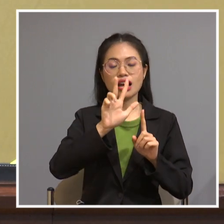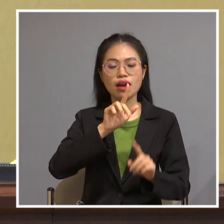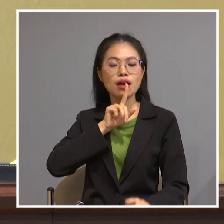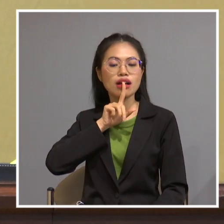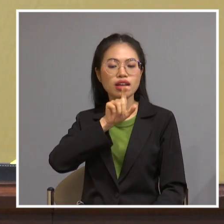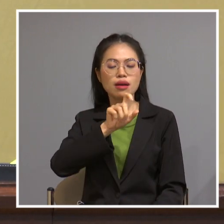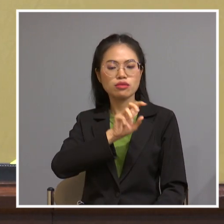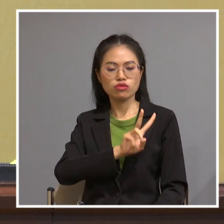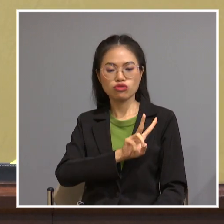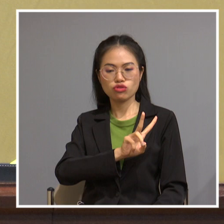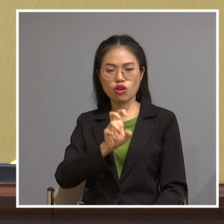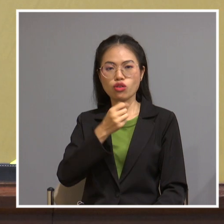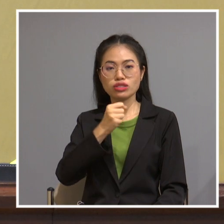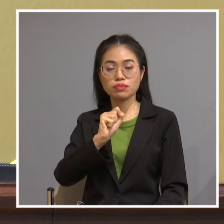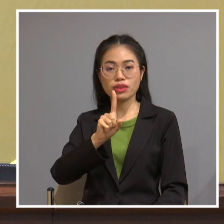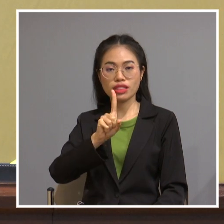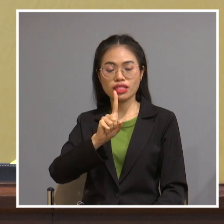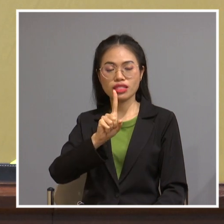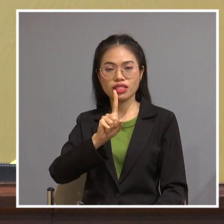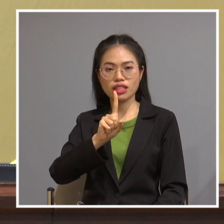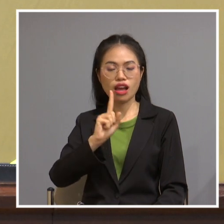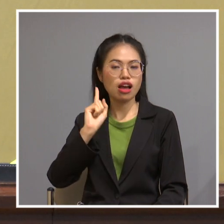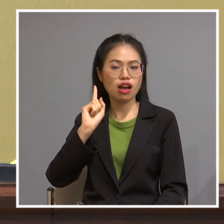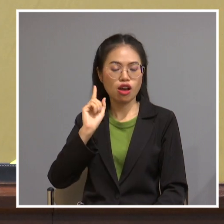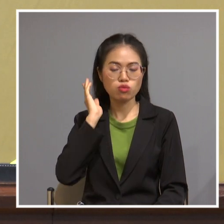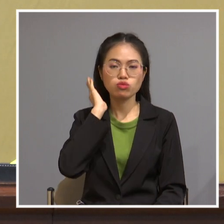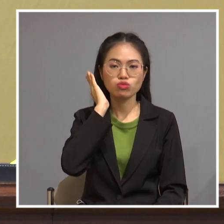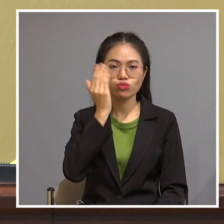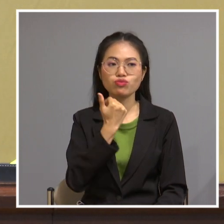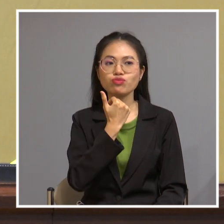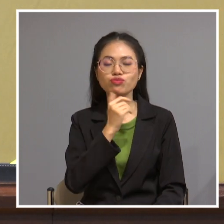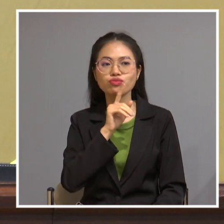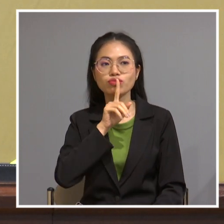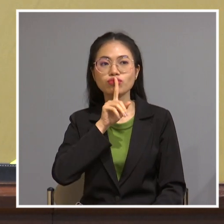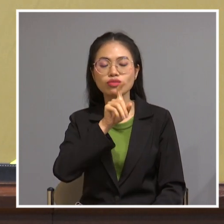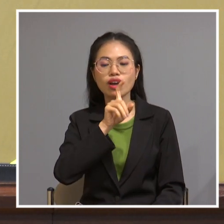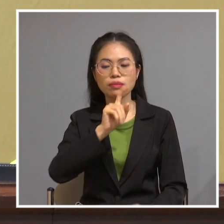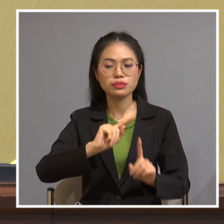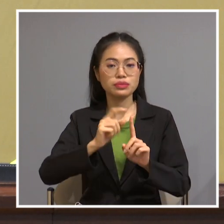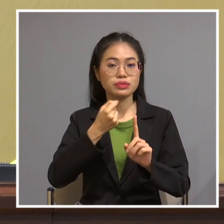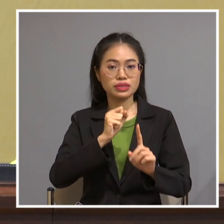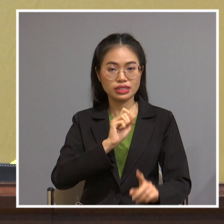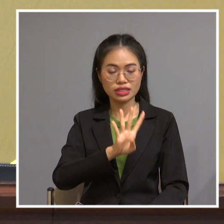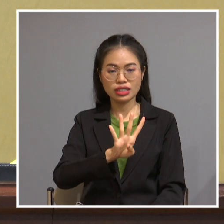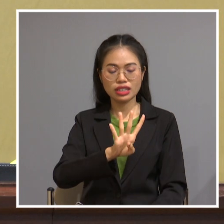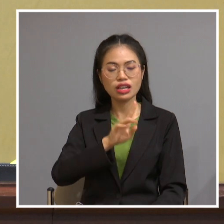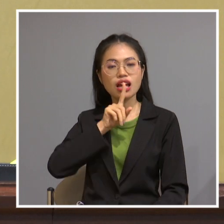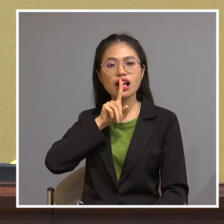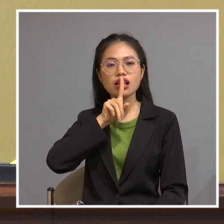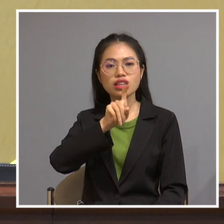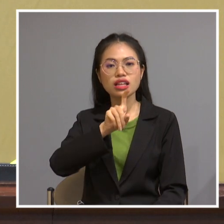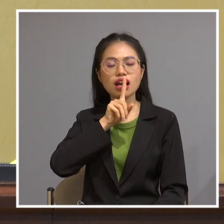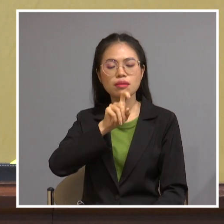เฉพาะที่ 211 ของนายแทยประสงคบุพงรำดับที่ 4 กระทถามแยกเฉพาะที่